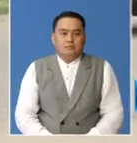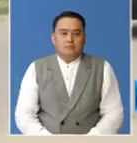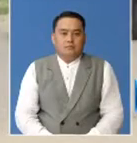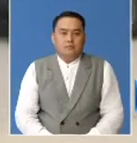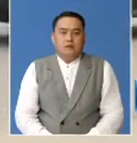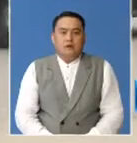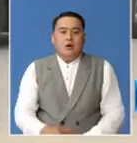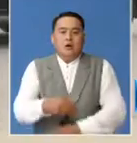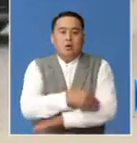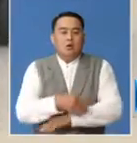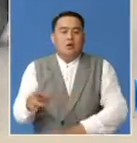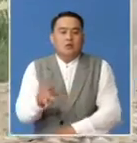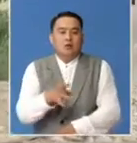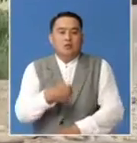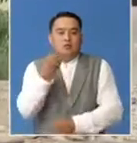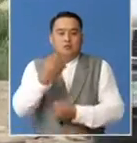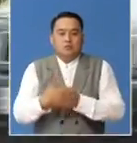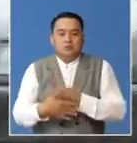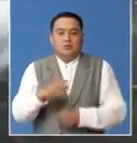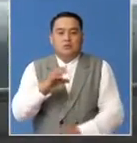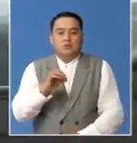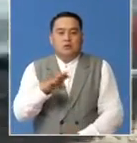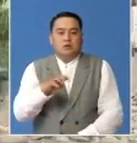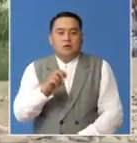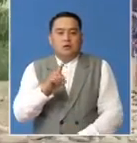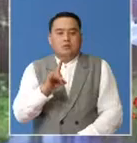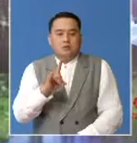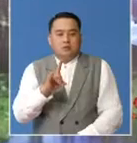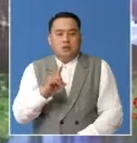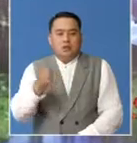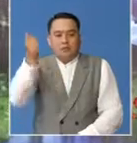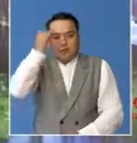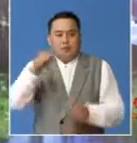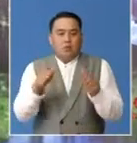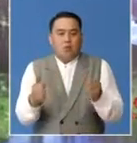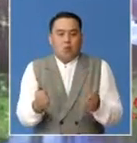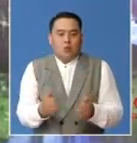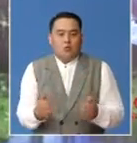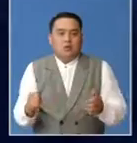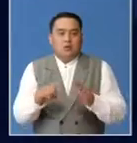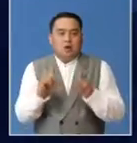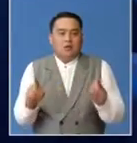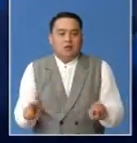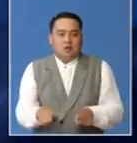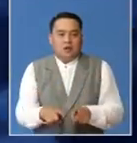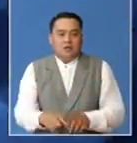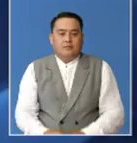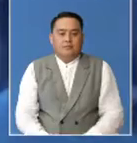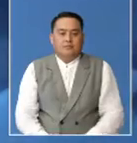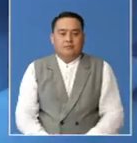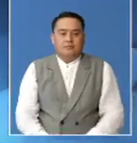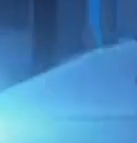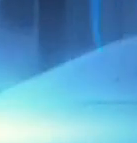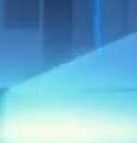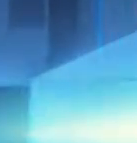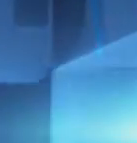Отныне одна из улиц райцентра будет носить имя Сергаза Беспаева. В память о нем установлена и мемориальная доска. Азат Джумаханов, Жазира Исаева,